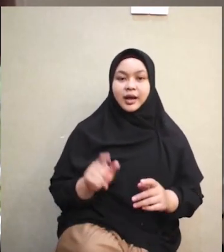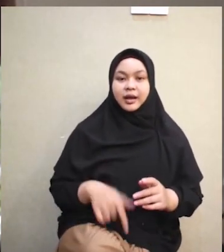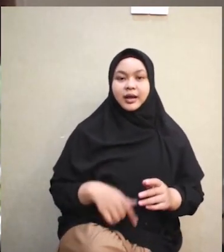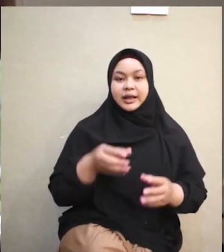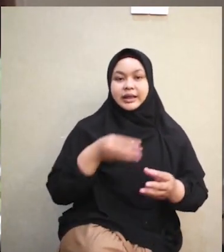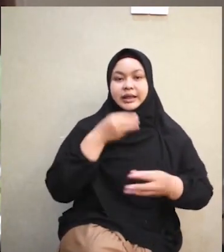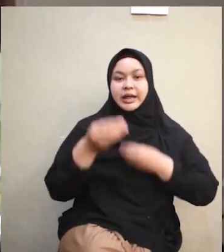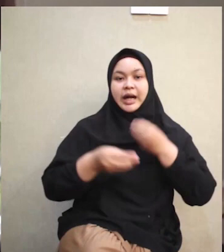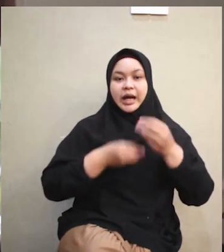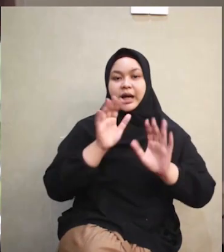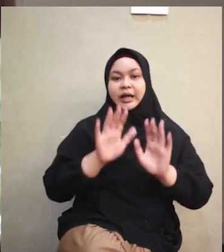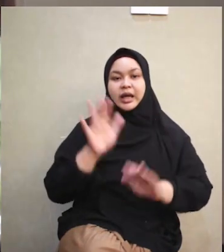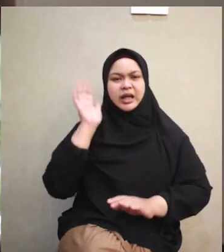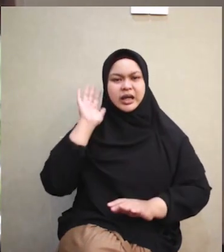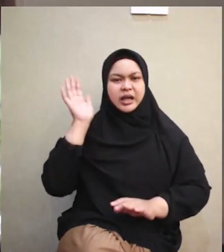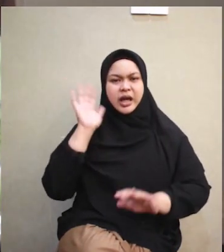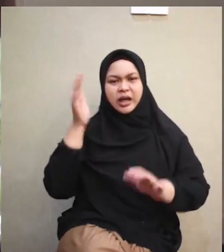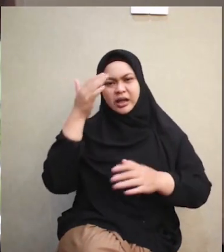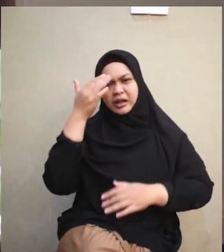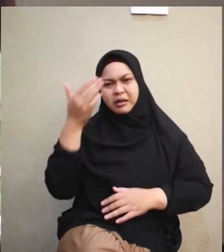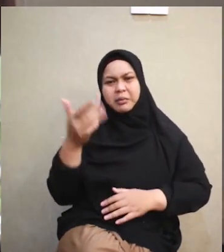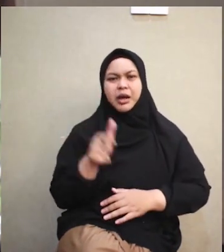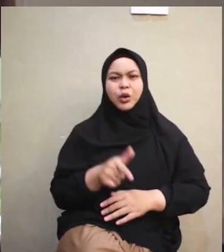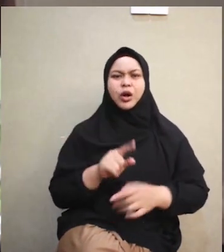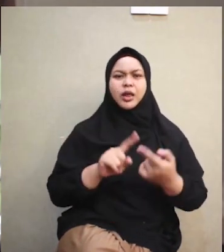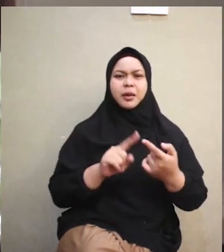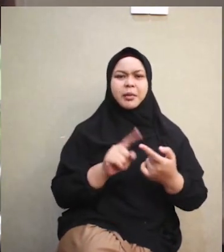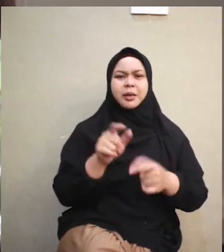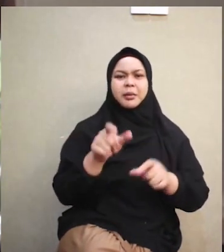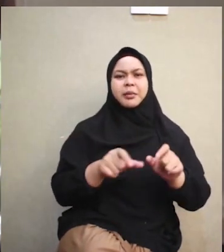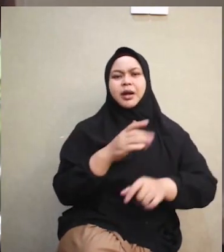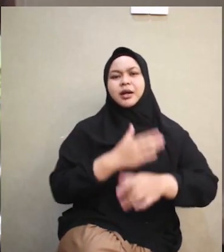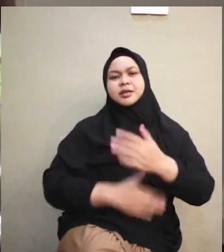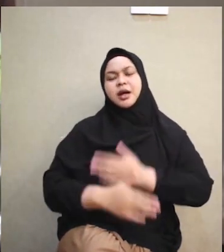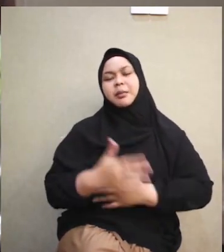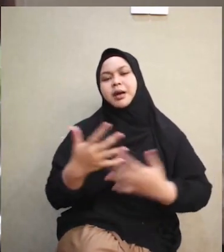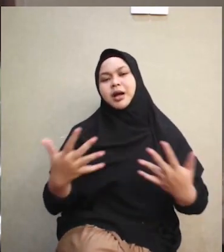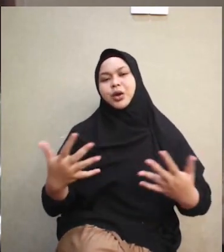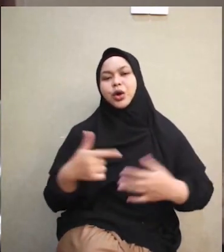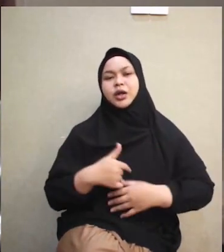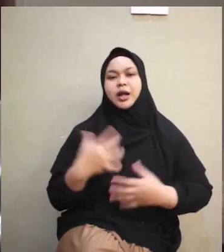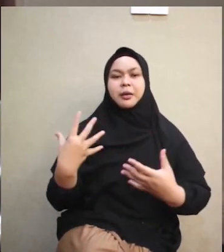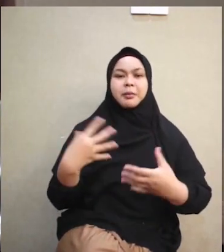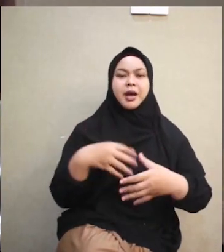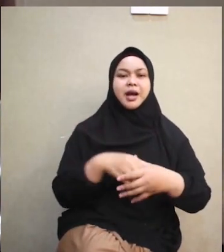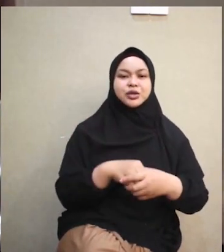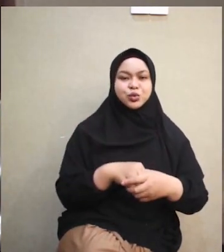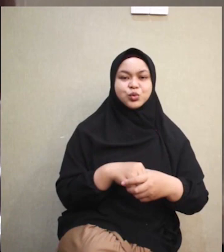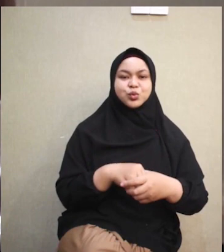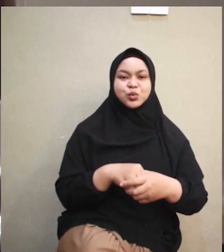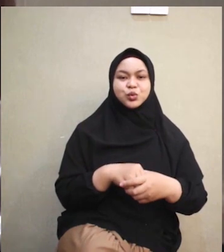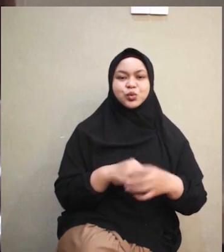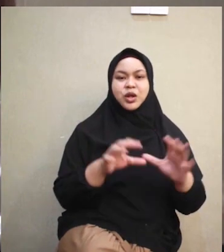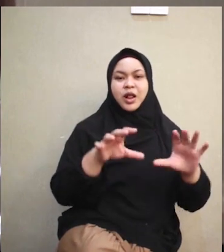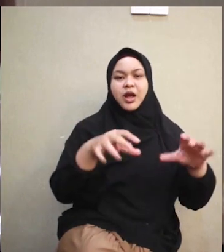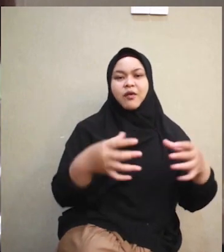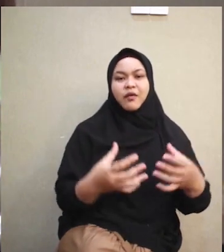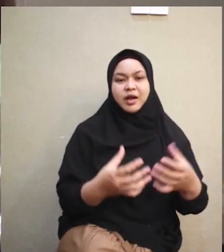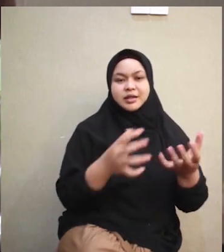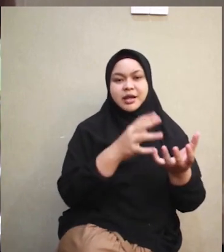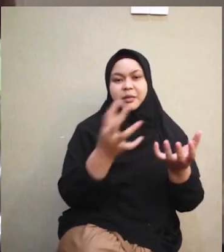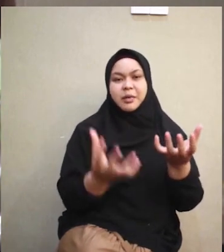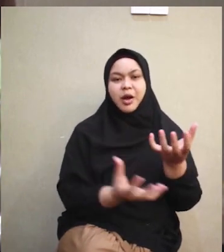Nah ini apa kabarnya bagi kawan-kawan dengan desas yang Dia tergolong dalam klasifikasi di bawah